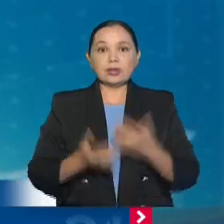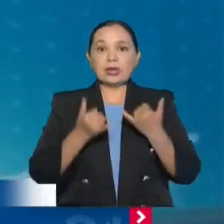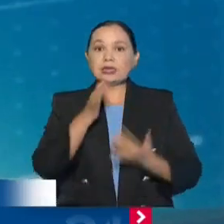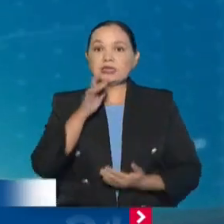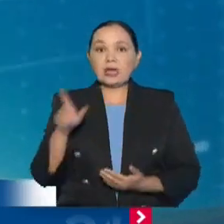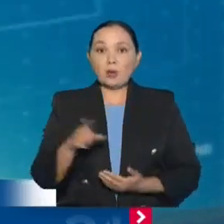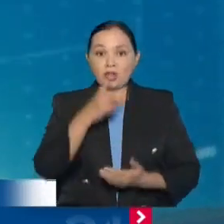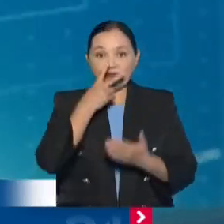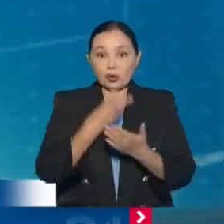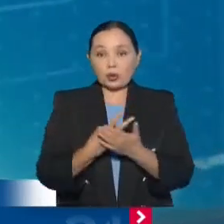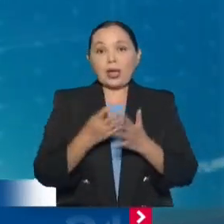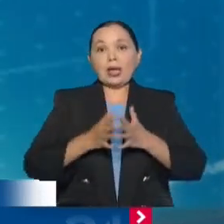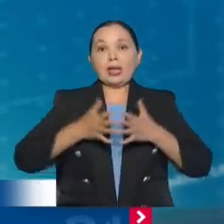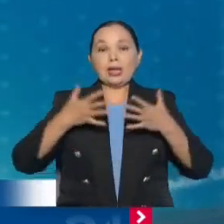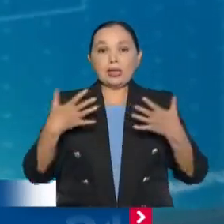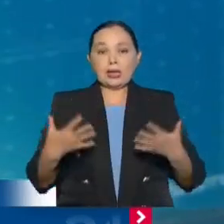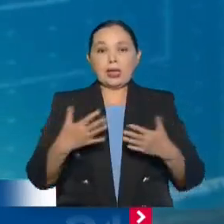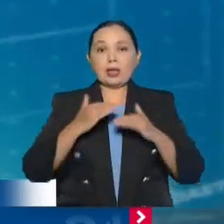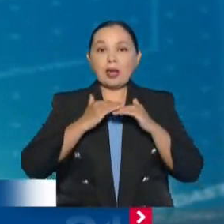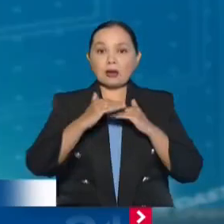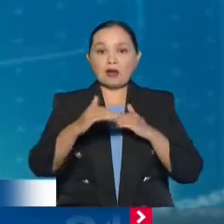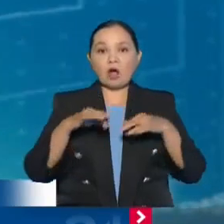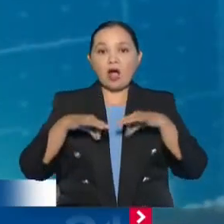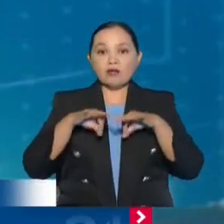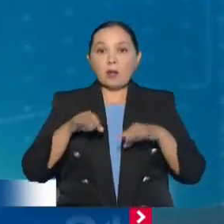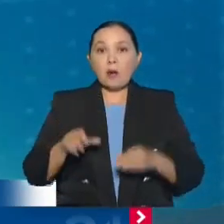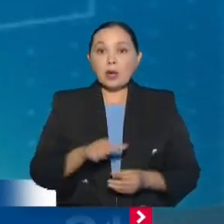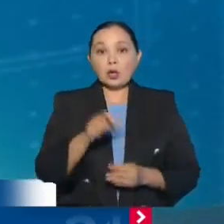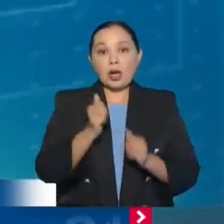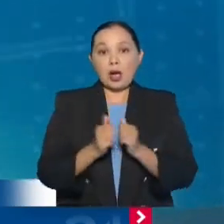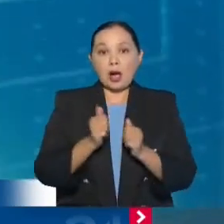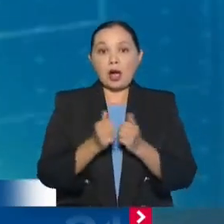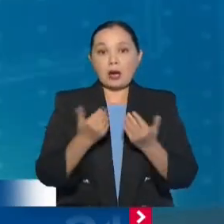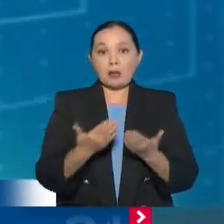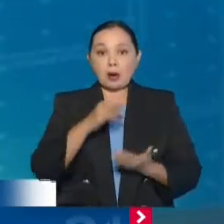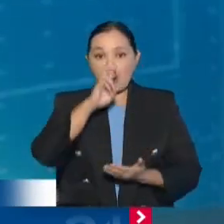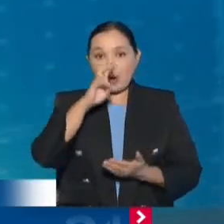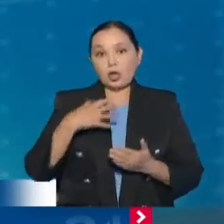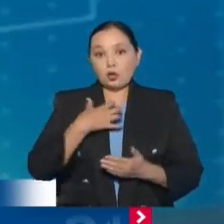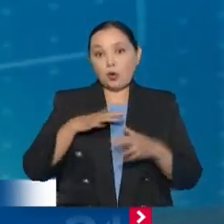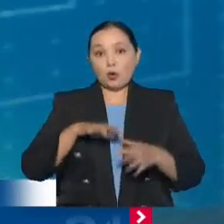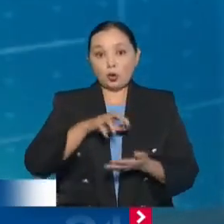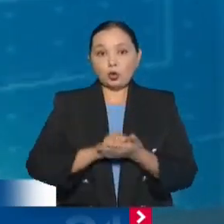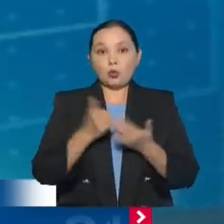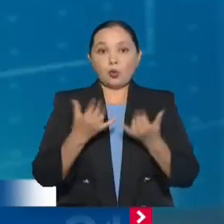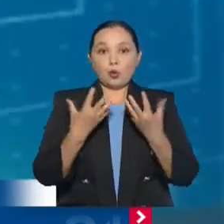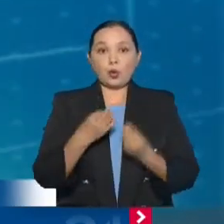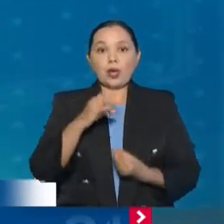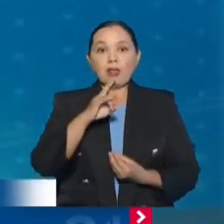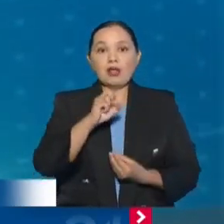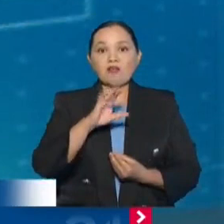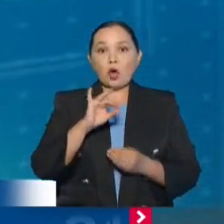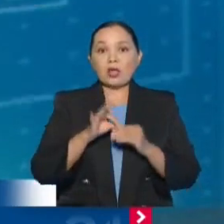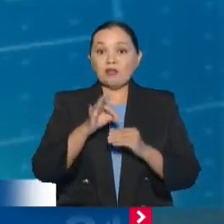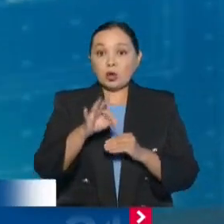zamonaviy ko'rinishdagi keng va ravon avtomobil yo'llari har bir mamlakat taraqqiyotida muhim o'rin tutadi. Bugungi kunda Navoiy viloyatida